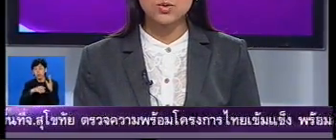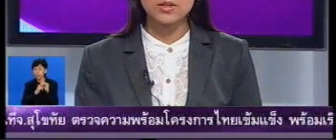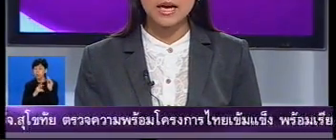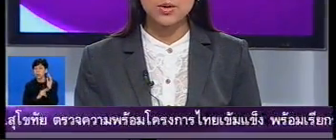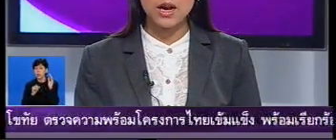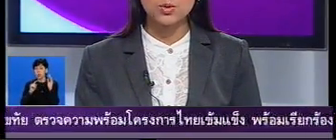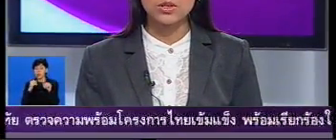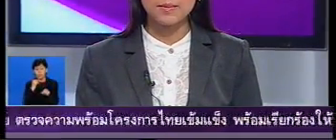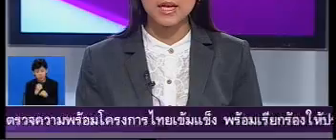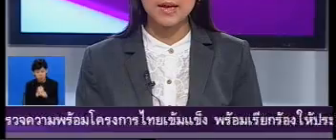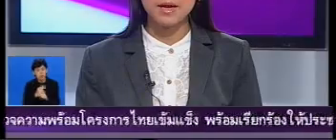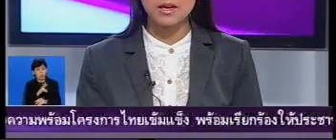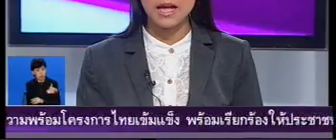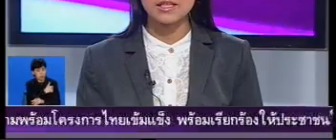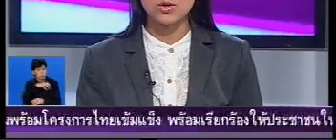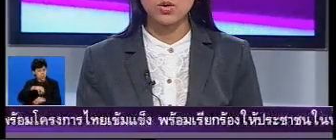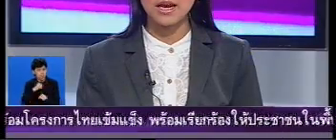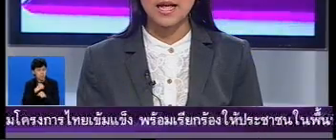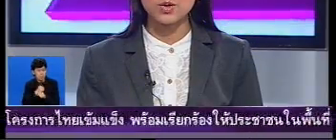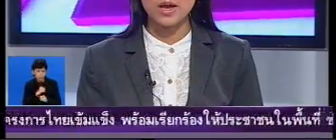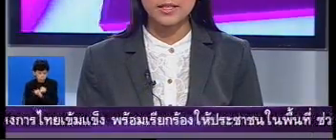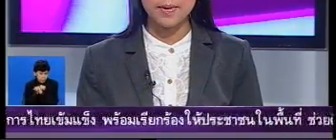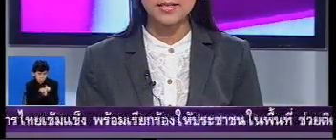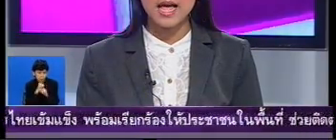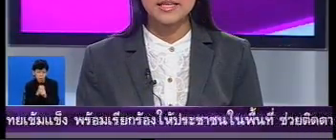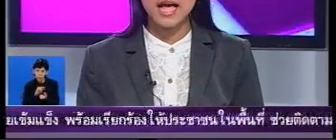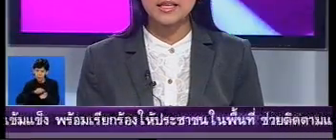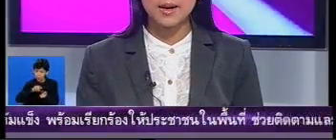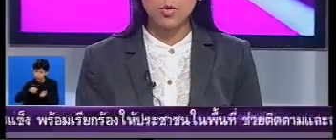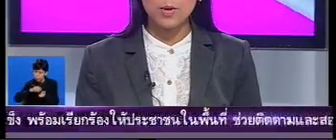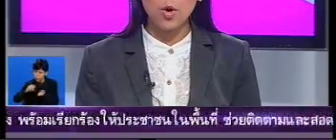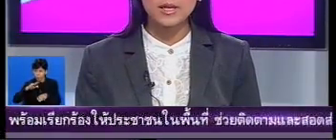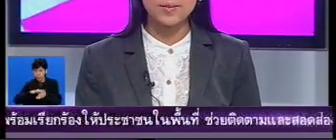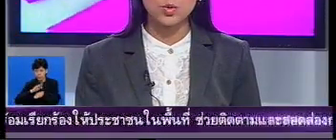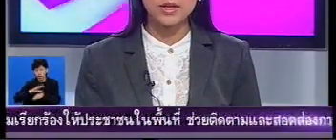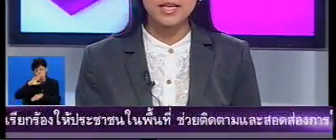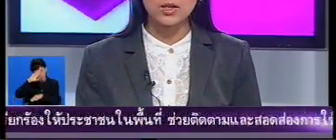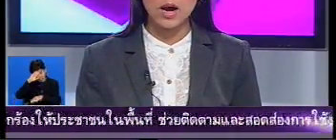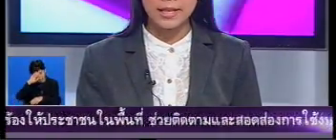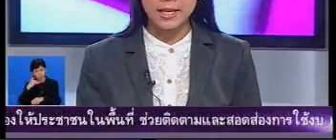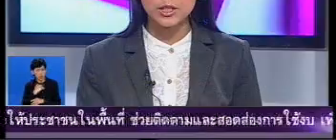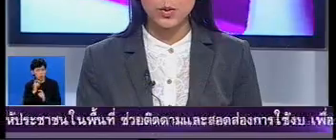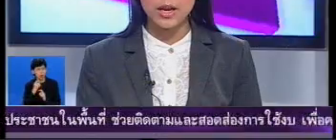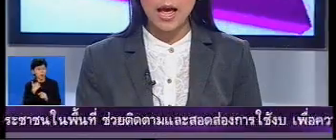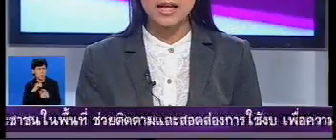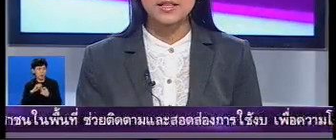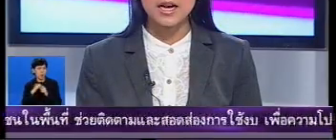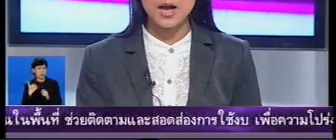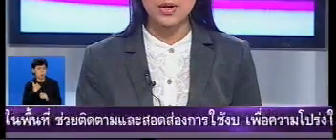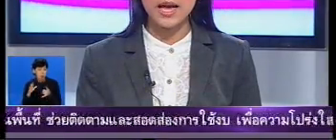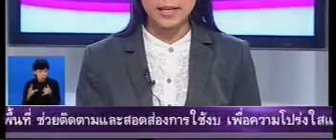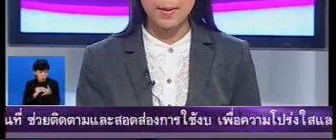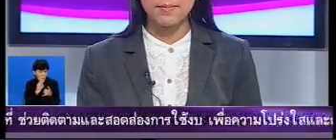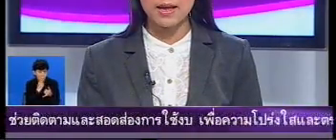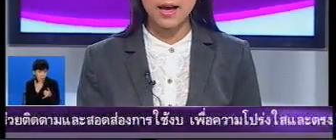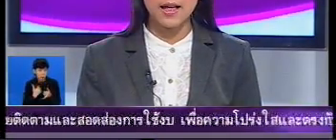ที่กระทรวงสาธารณสุขเตรียมใช้มาตรการเชิงรุกในการส่ง SMS แจ้งเตือนผู้มีโรคประจำตัวที่เสี่ยงต่อการเสียชีวิตหากติดเชื้อไข้ห